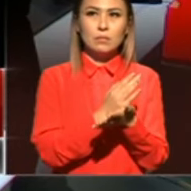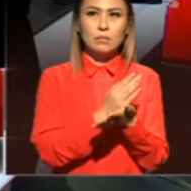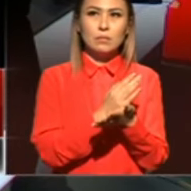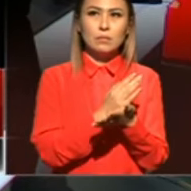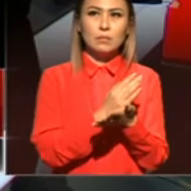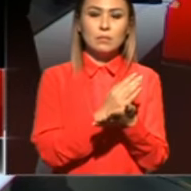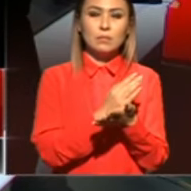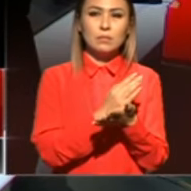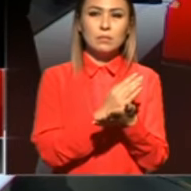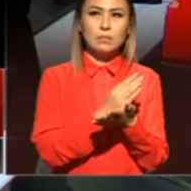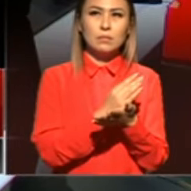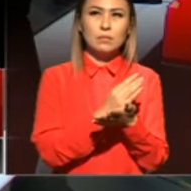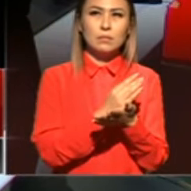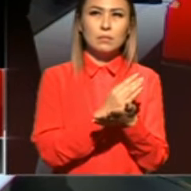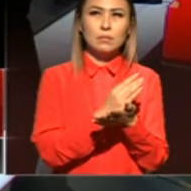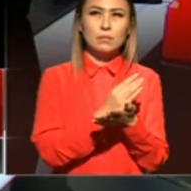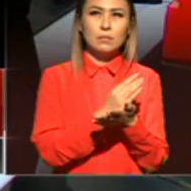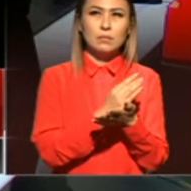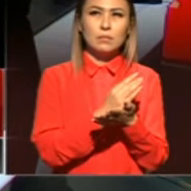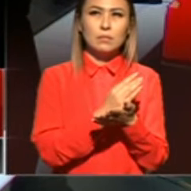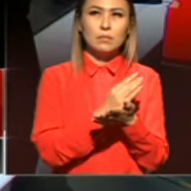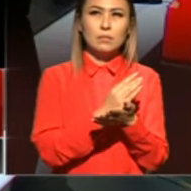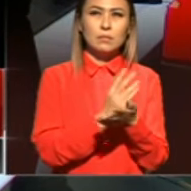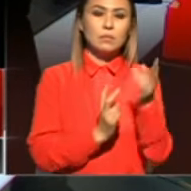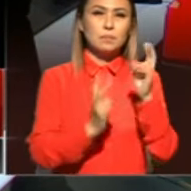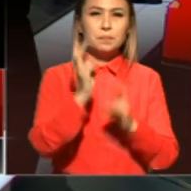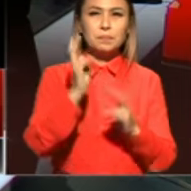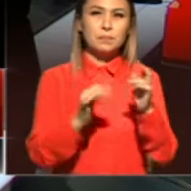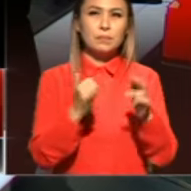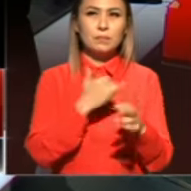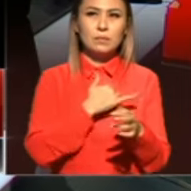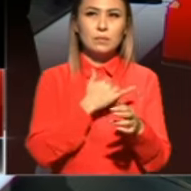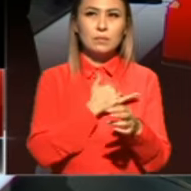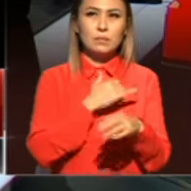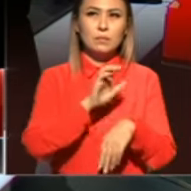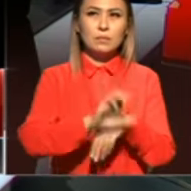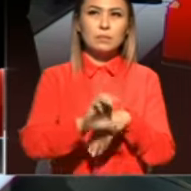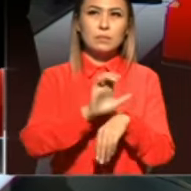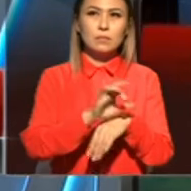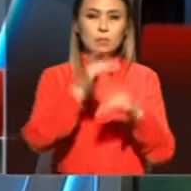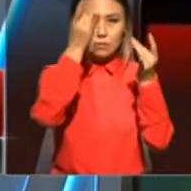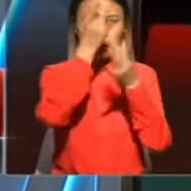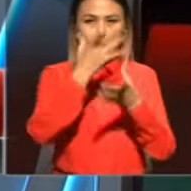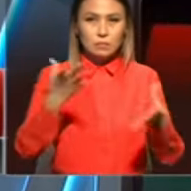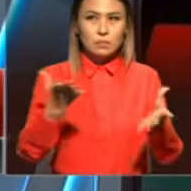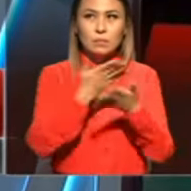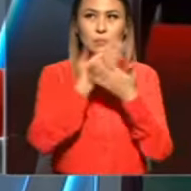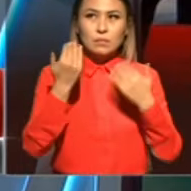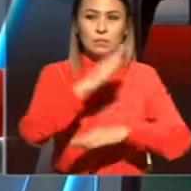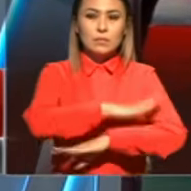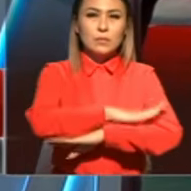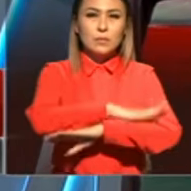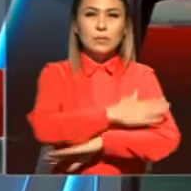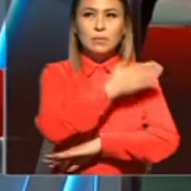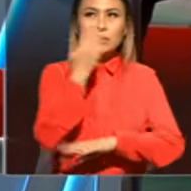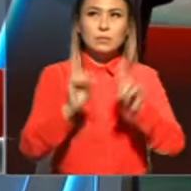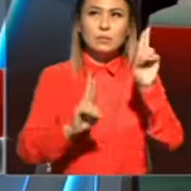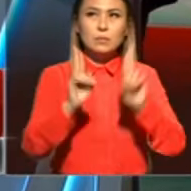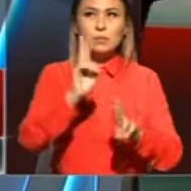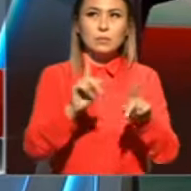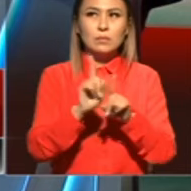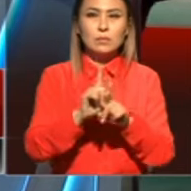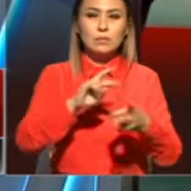жаңағы кәсіп промышленность деңгейдегі бізде өндіру мәдениеті жоқ, тәртібі жоқ, ережесі жоқ, олар